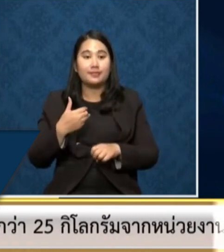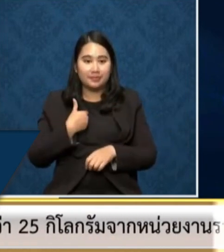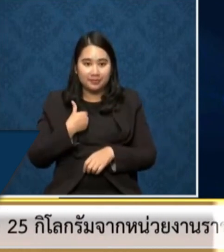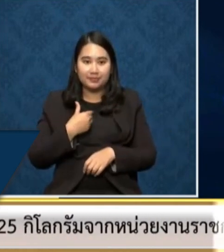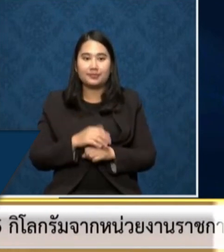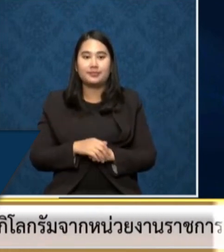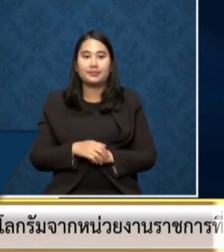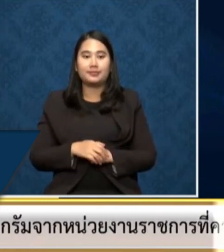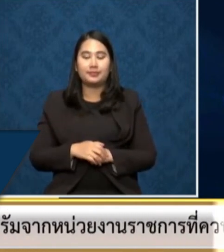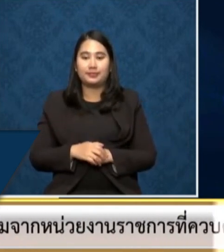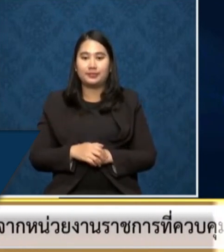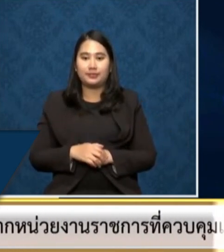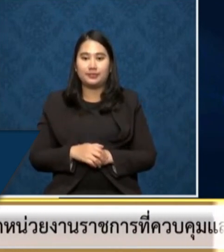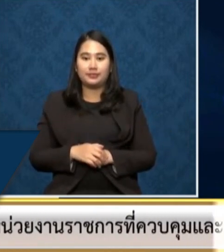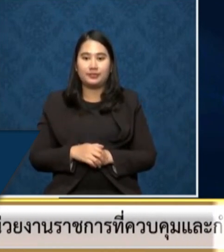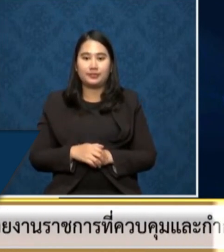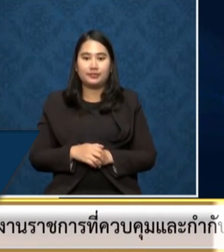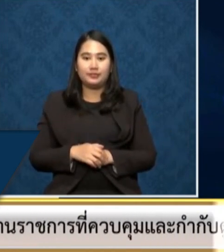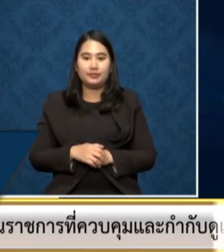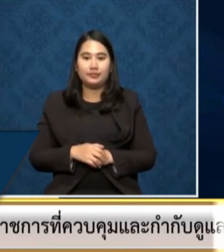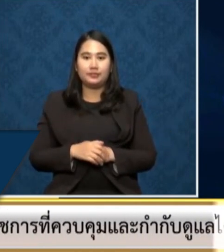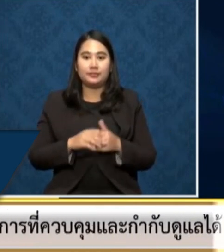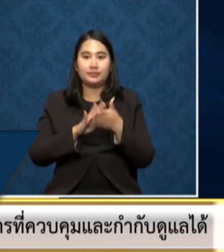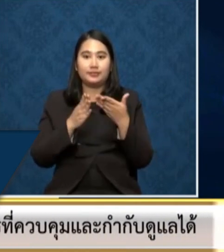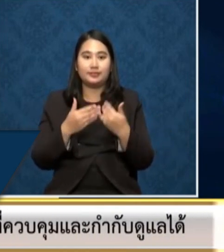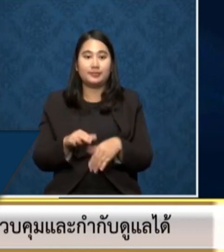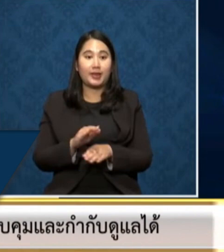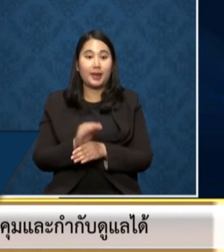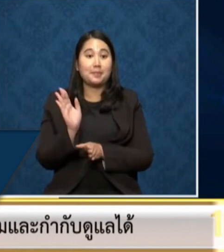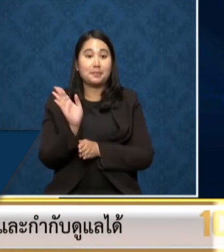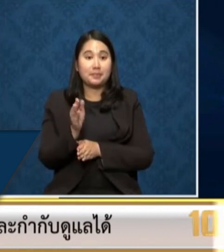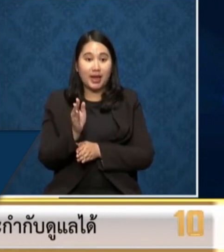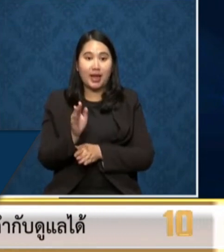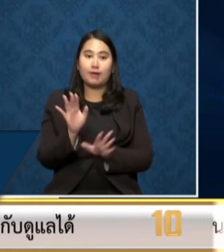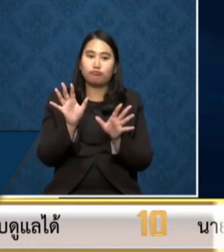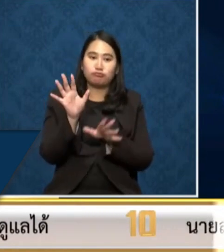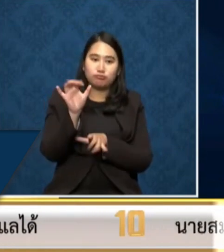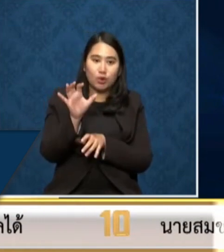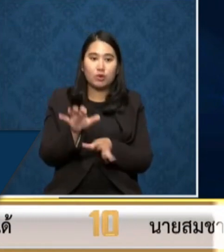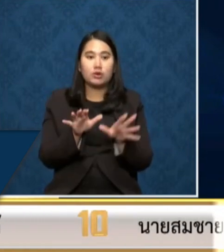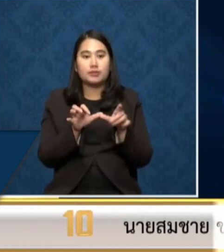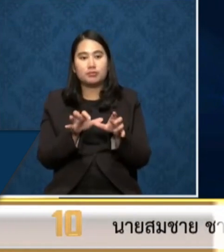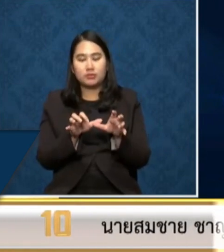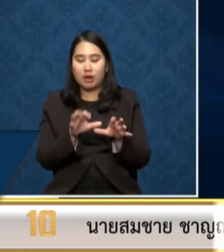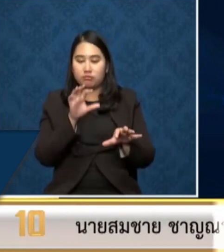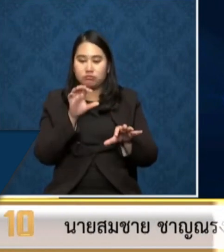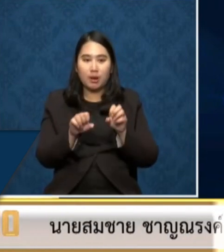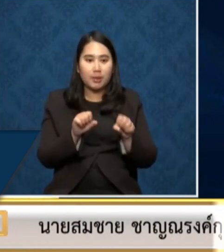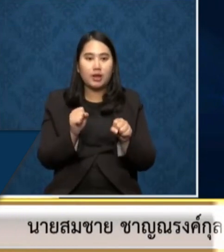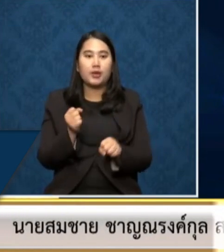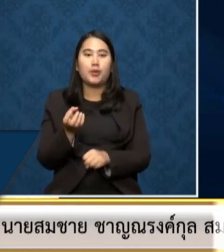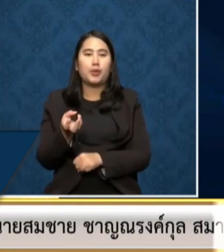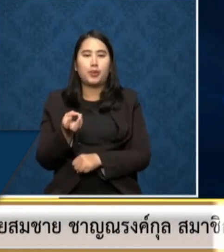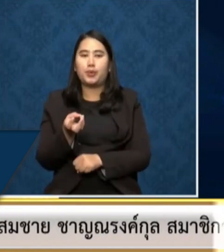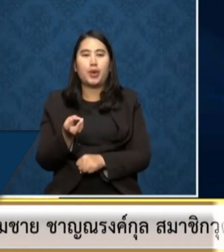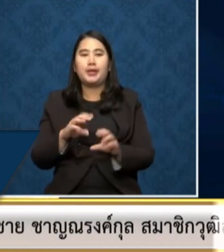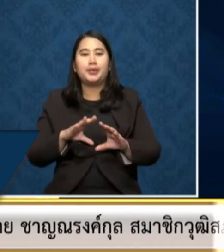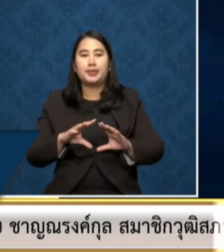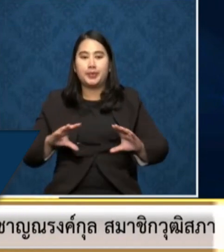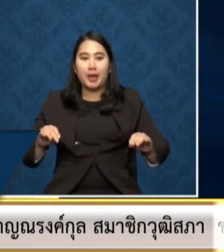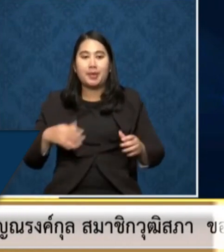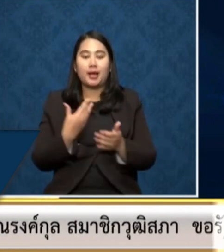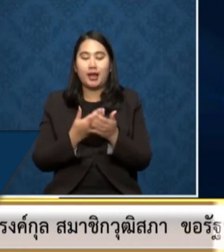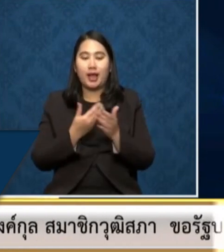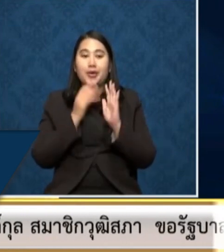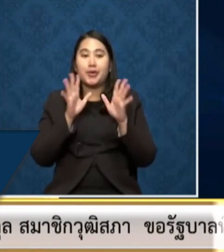อีกหลายเท่าตัวจากที่จับสัตว์น้ำได้น้อยู่แล้วนั้นก็ยิ่งจับได้น้อยลงไปอีกรายได้ที่เคย